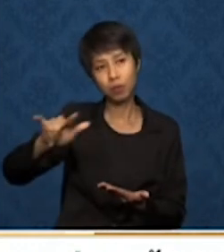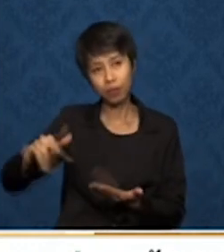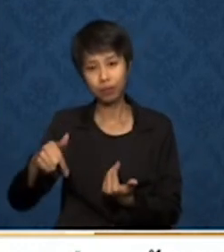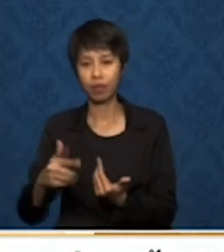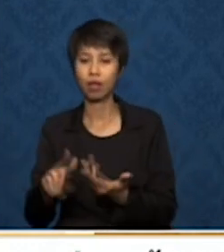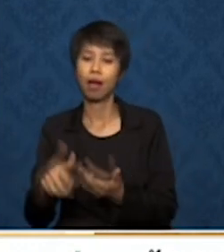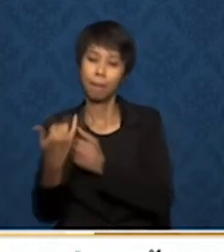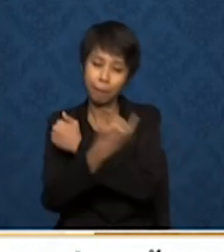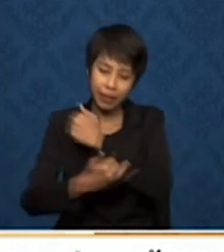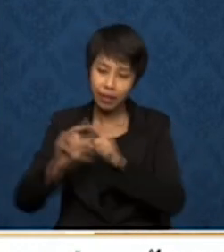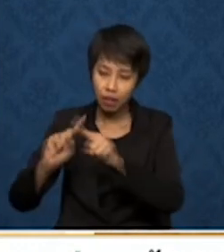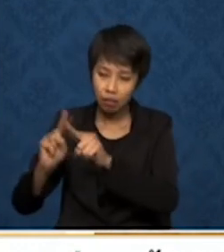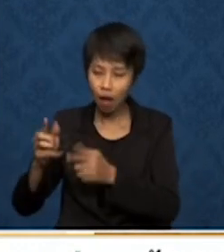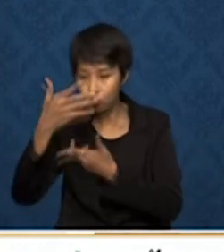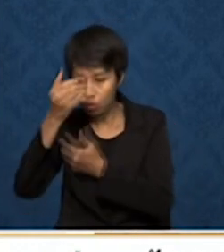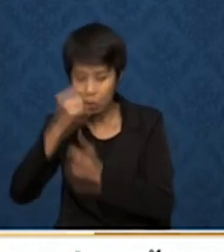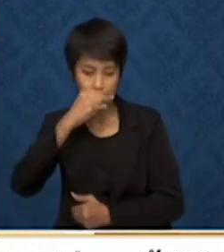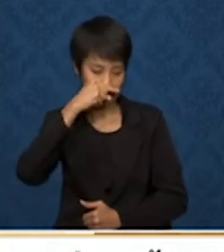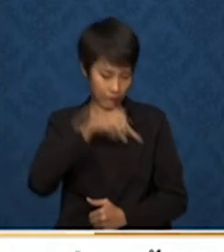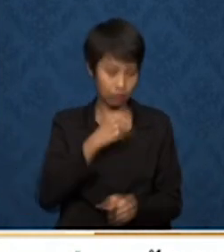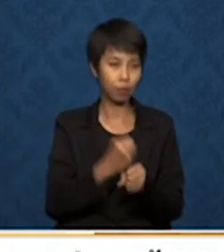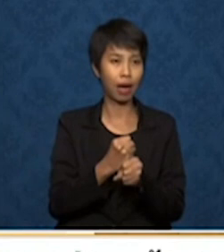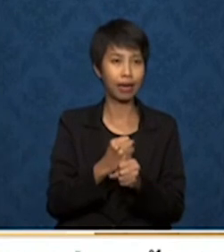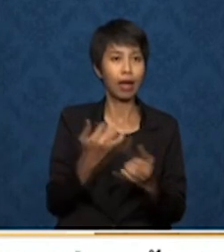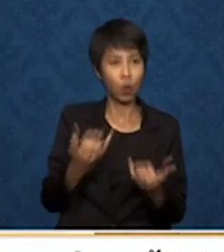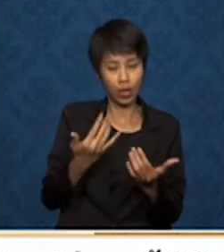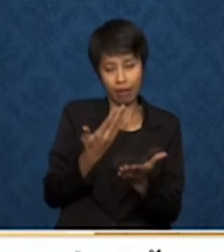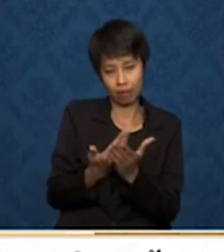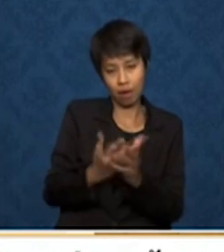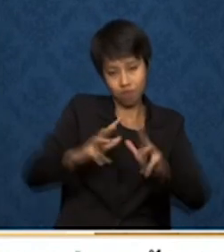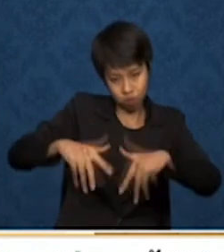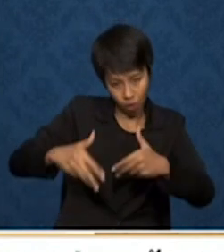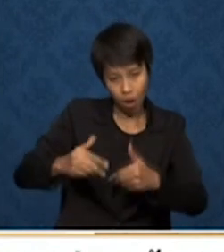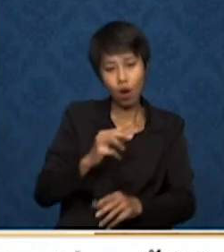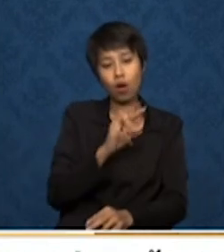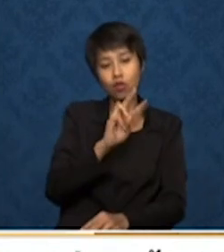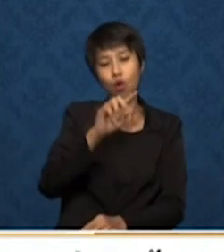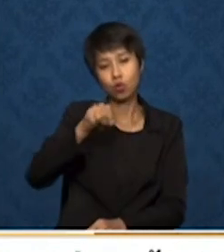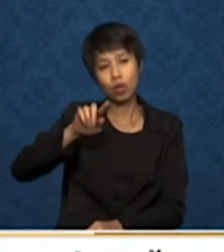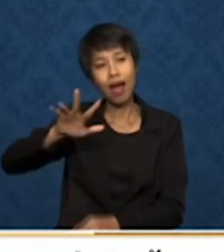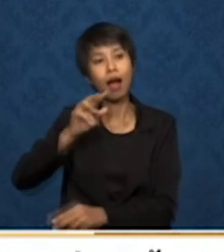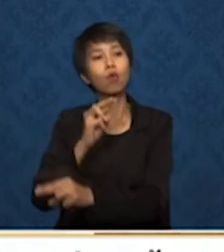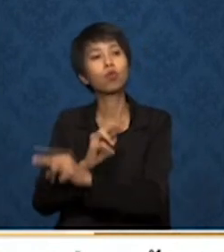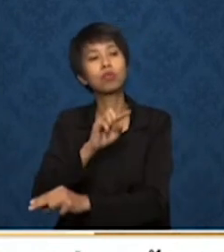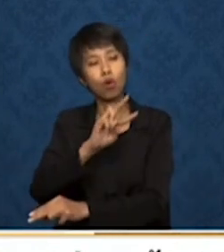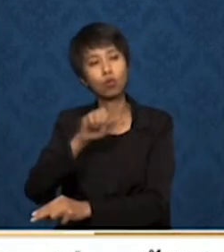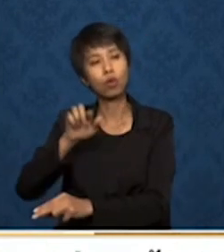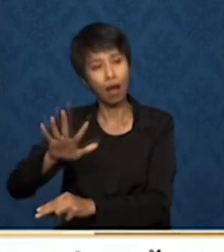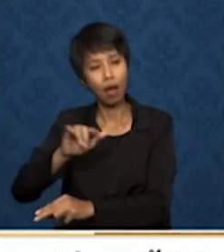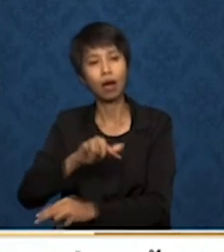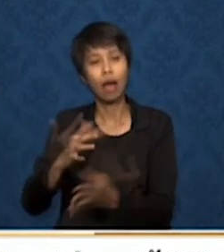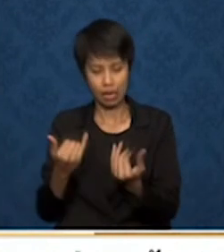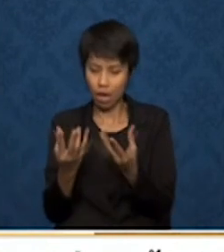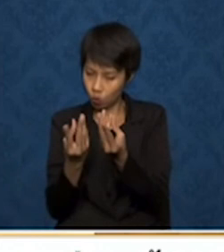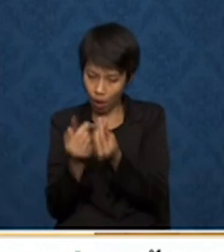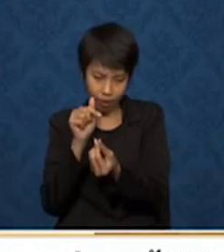ำนมมาลงเทนประเทศไทยเี่ยมีเมเงินเพิมมากขึ้ถึง 2.5 เท่าเมอเปรีบเทียบกปก่อนอัี้ก็เป็นตัวเลขที่ชด